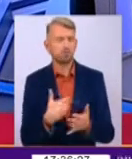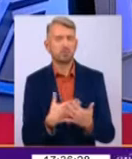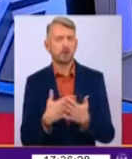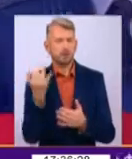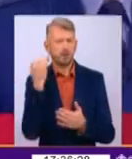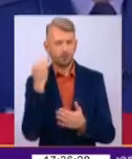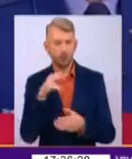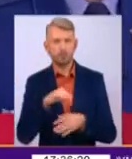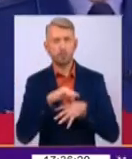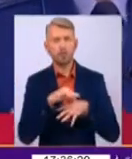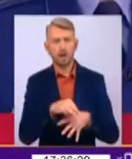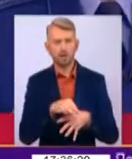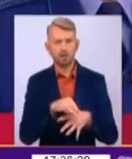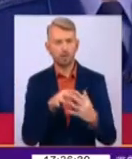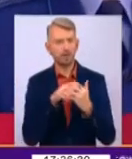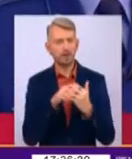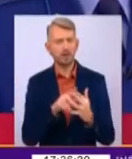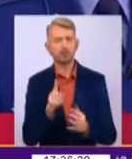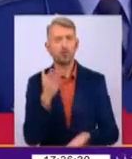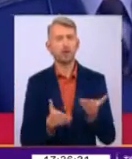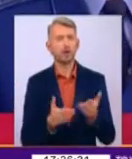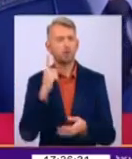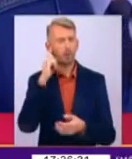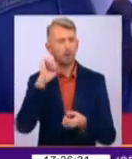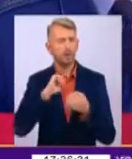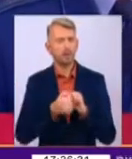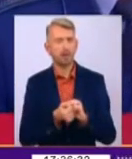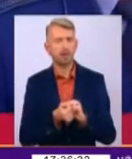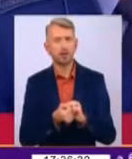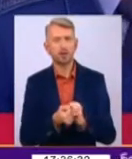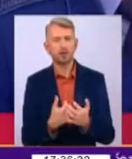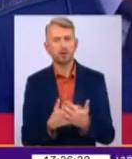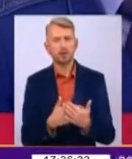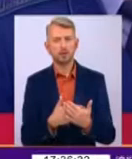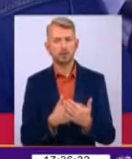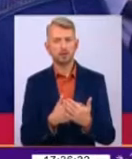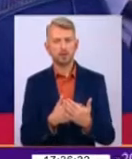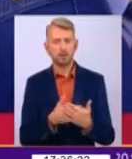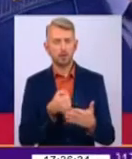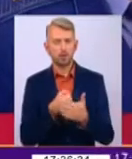історичний поведення війни, що, якщо пам'ятаю, десь до